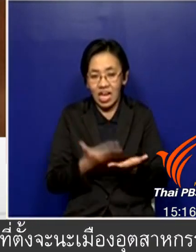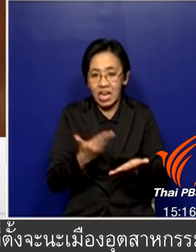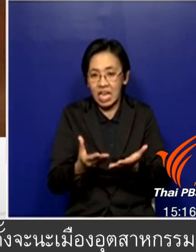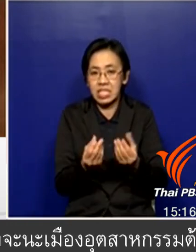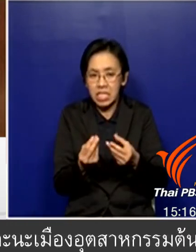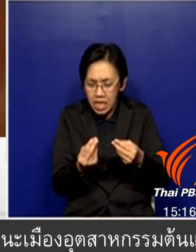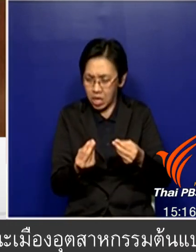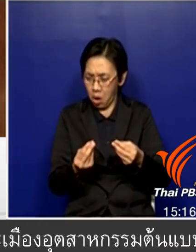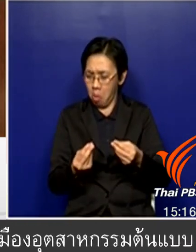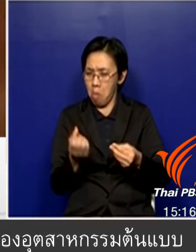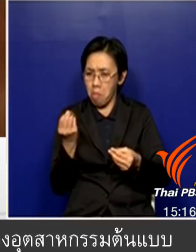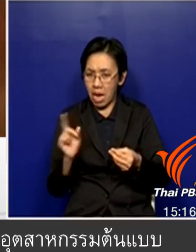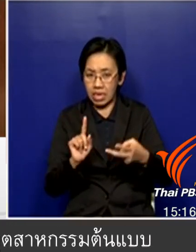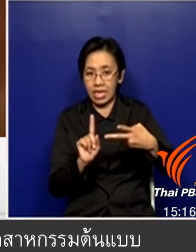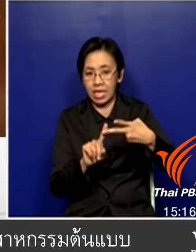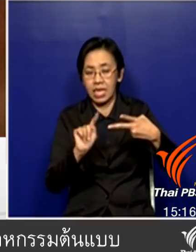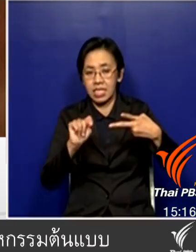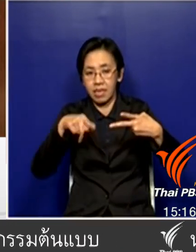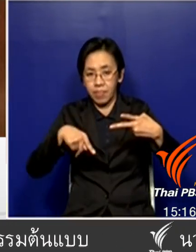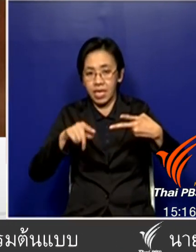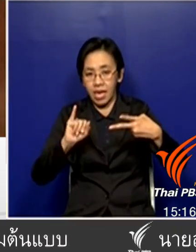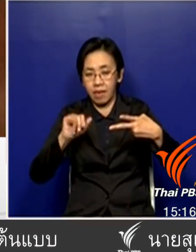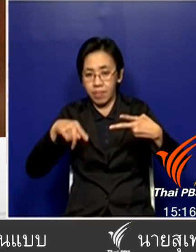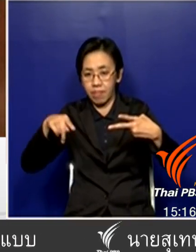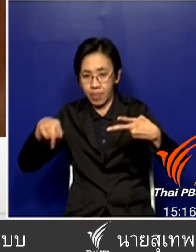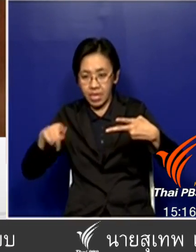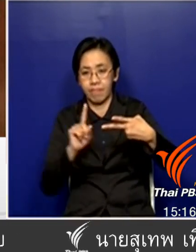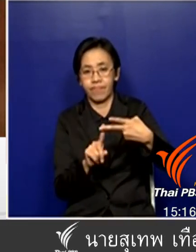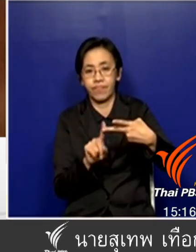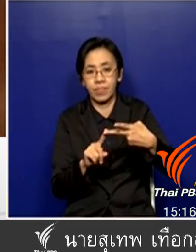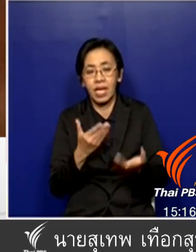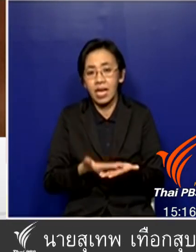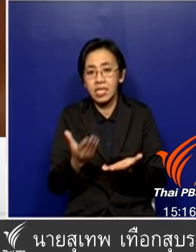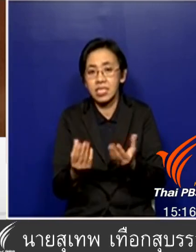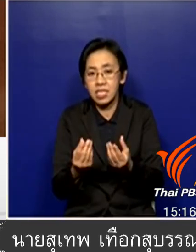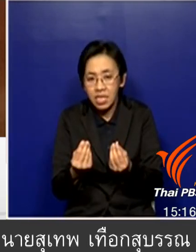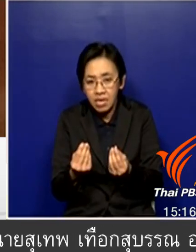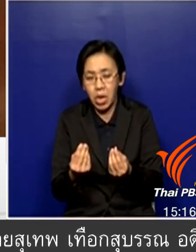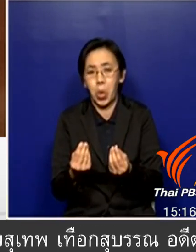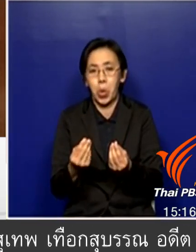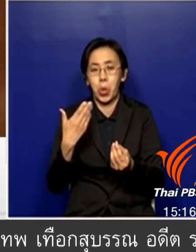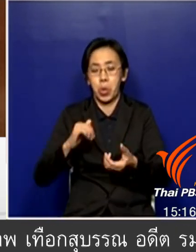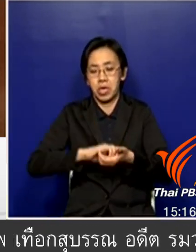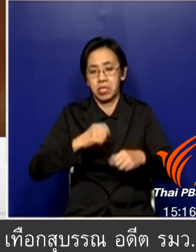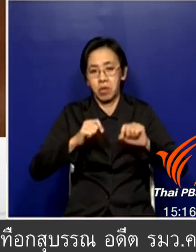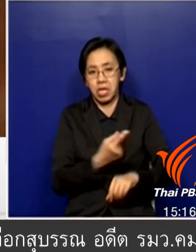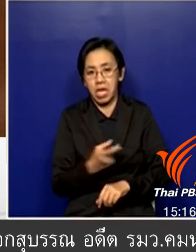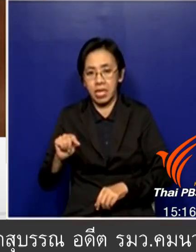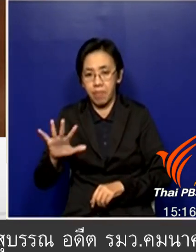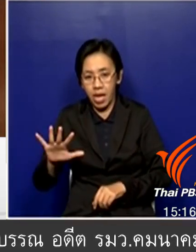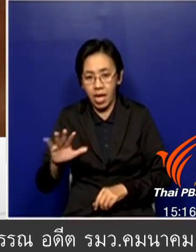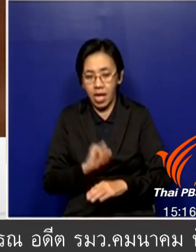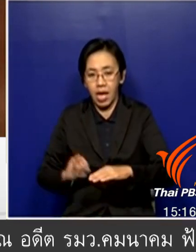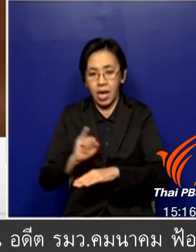อที่ดนมากผดปกติคือบริษัท TPI Polyane Power จำกัดมีการกวานซื้อที่ดิน 25 ธุรกรรม 450